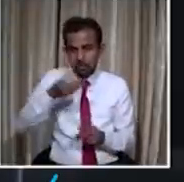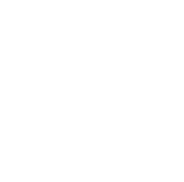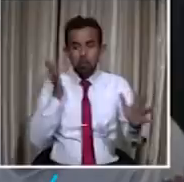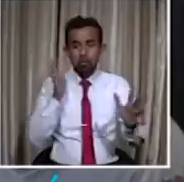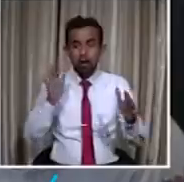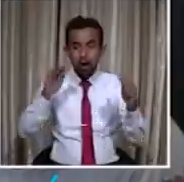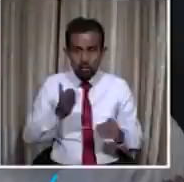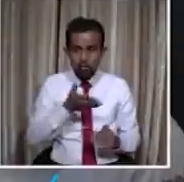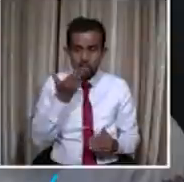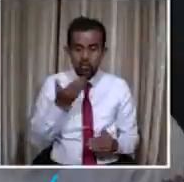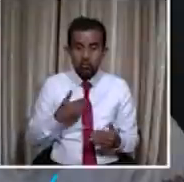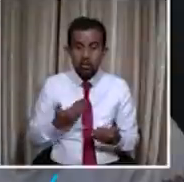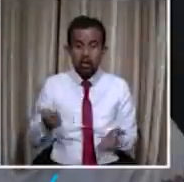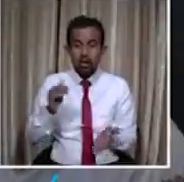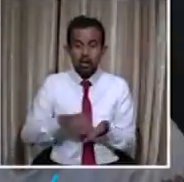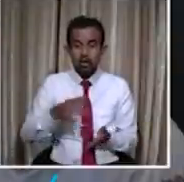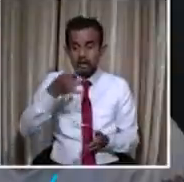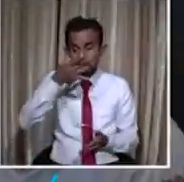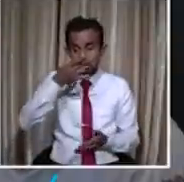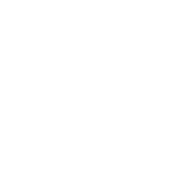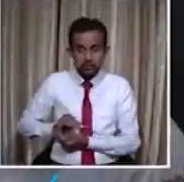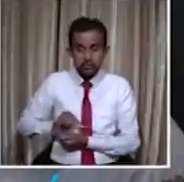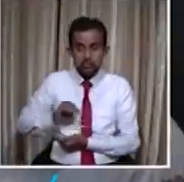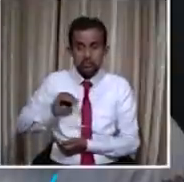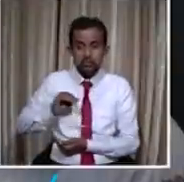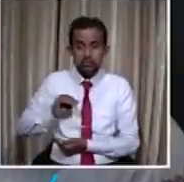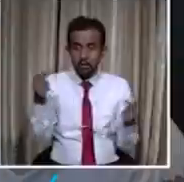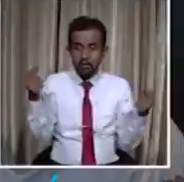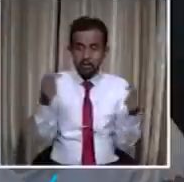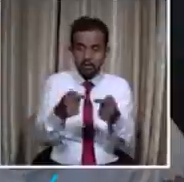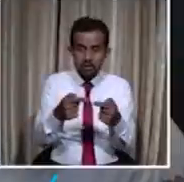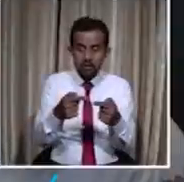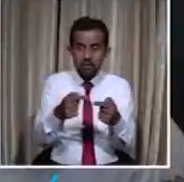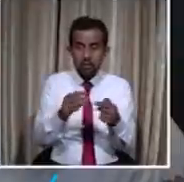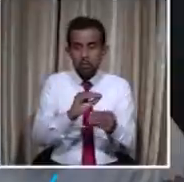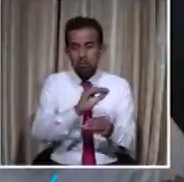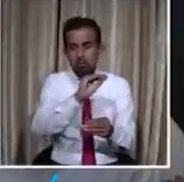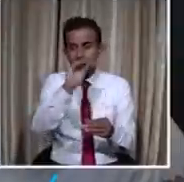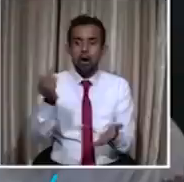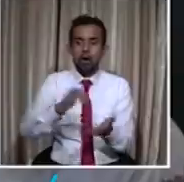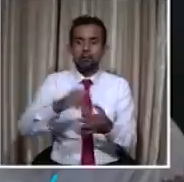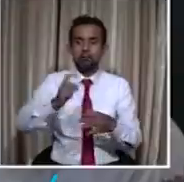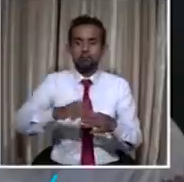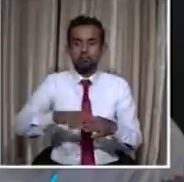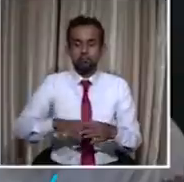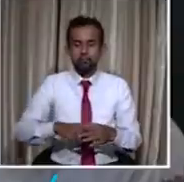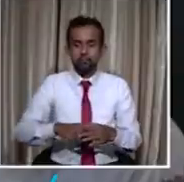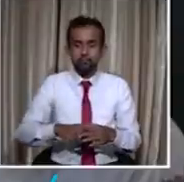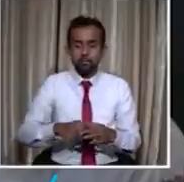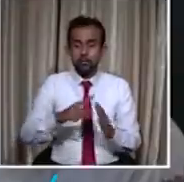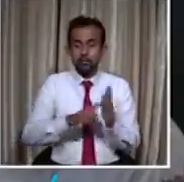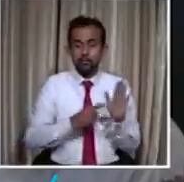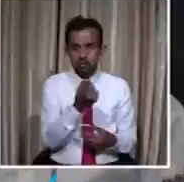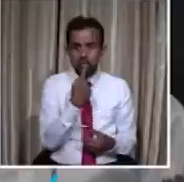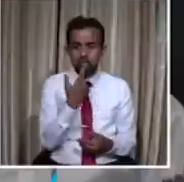අපිට නැහැ. අපි ආපහු ඉන්ධන සංචතියක් ඇති කරන්න ඕනේ. නැත්නම් එක නැවක් කල් ගියොත් ආපහු මේ ප්‍රශ්නේ එනවා. දැනට ජූනි මැද